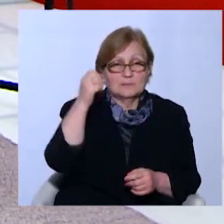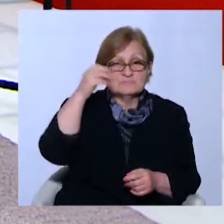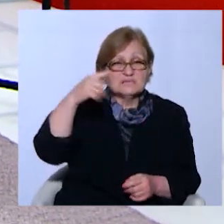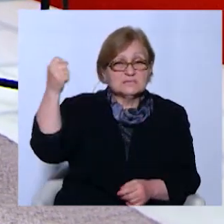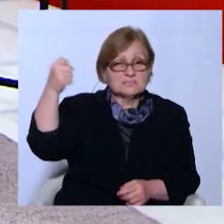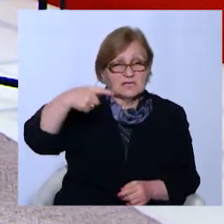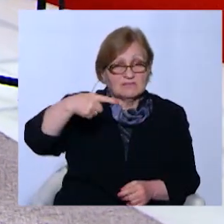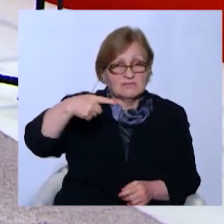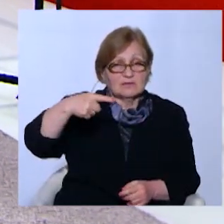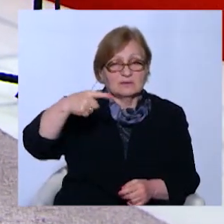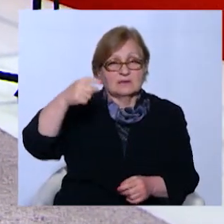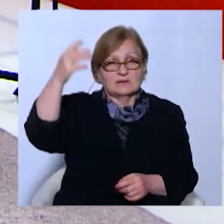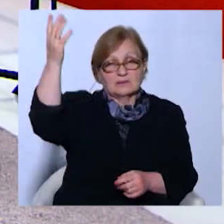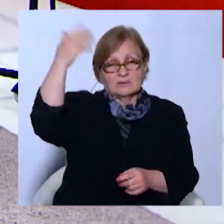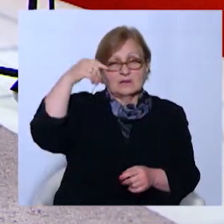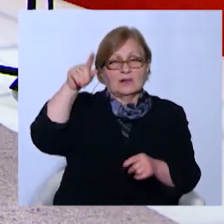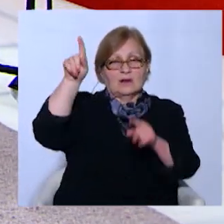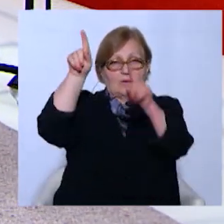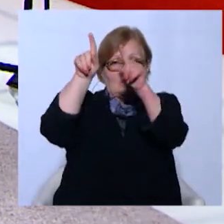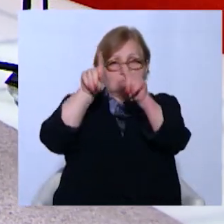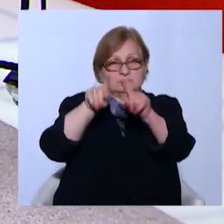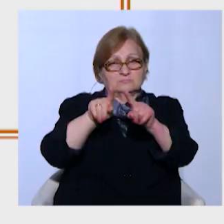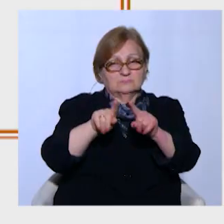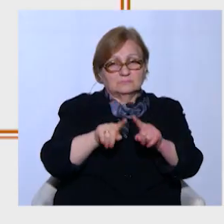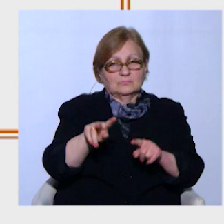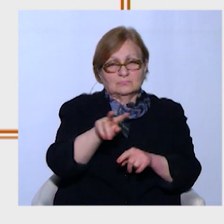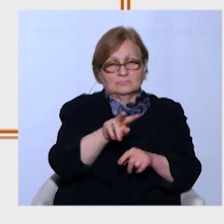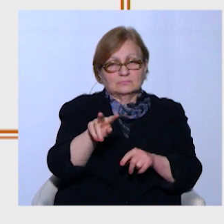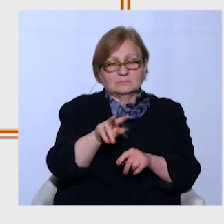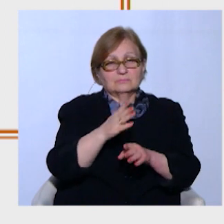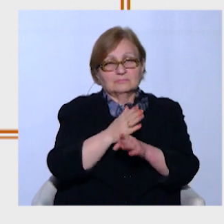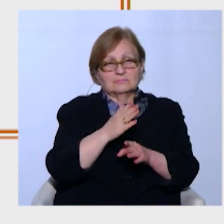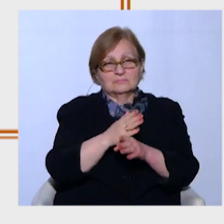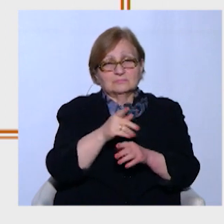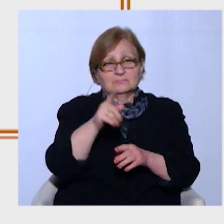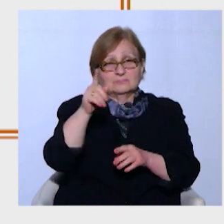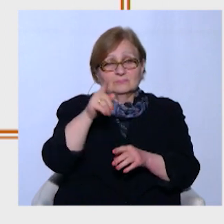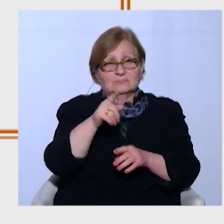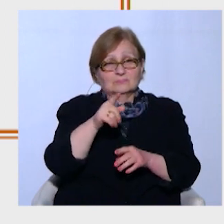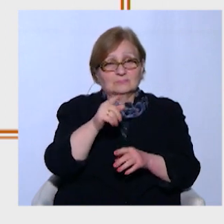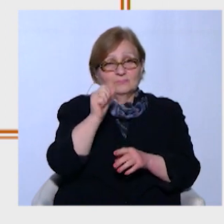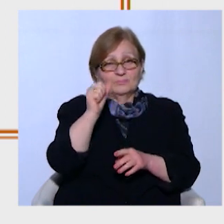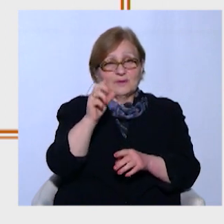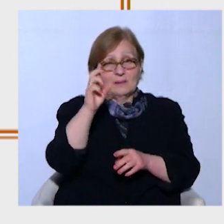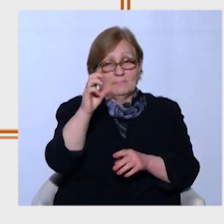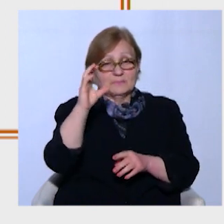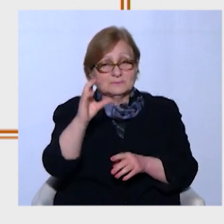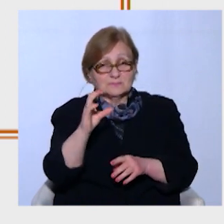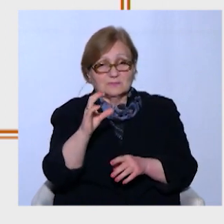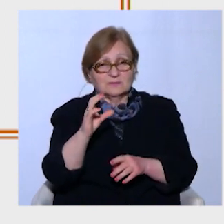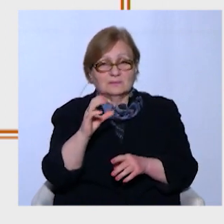სხივები. მზის სხივები მოდის პარალელურად, ასე ორივეს აქვს ჩრდილი. ანუ ამოხაზეს EABC